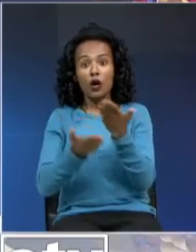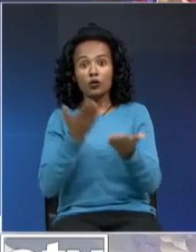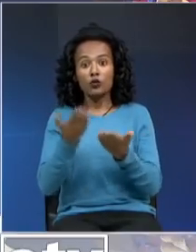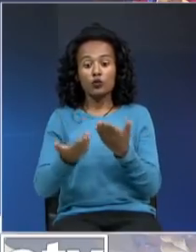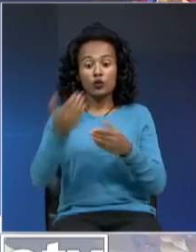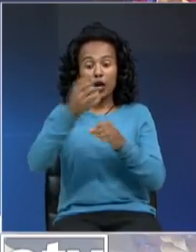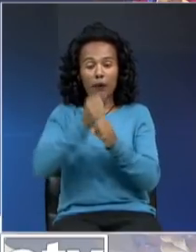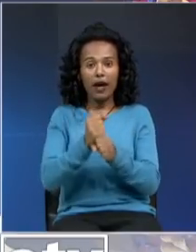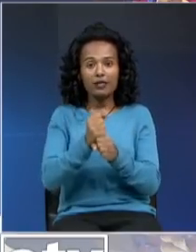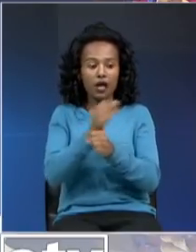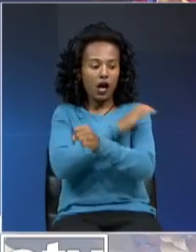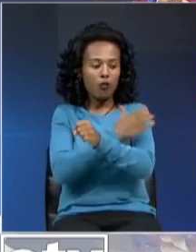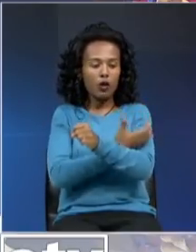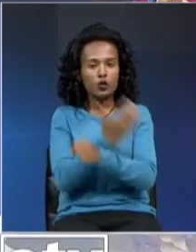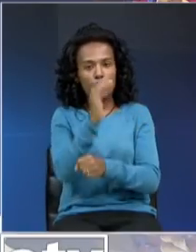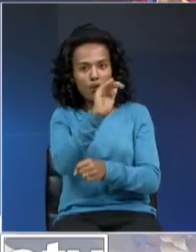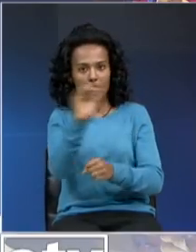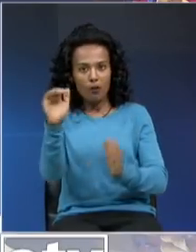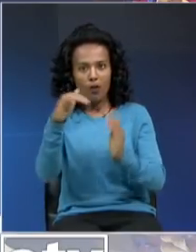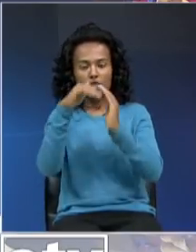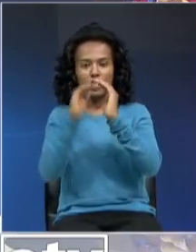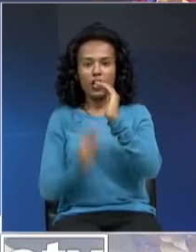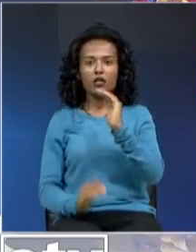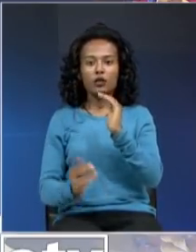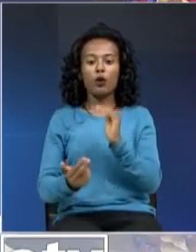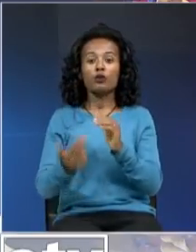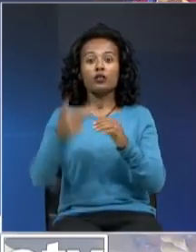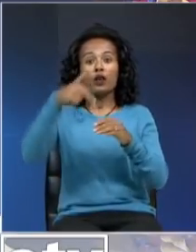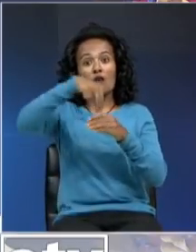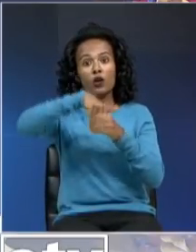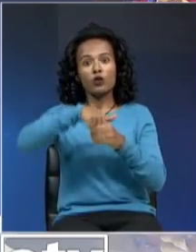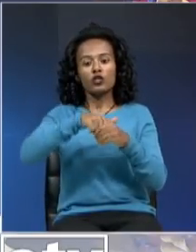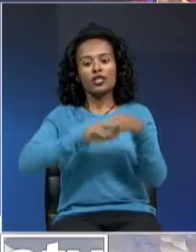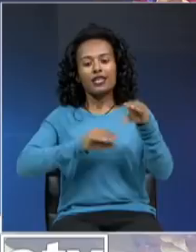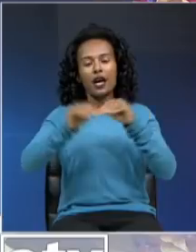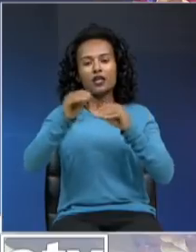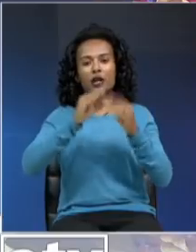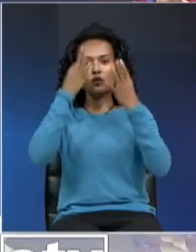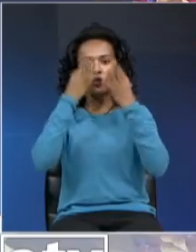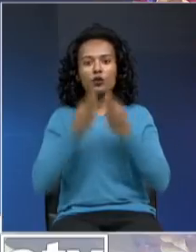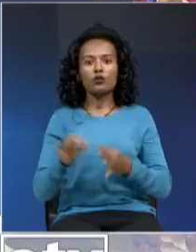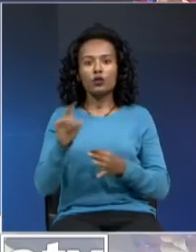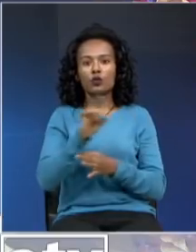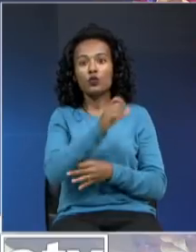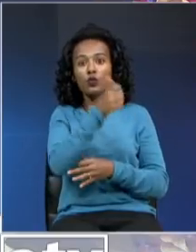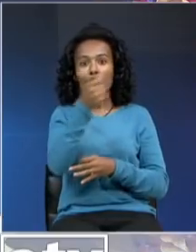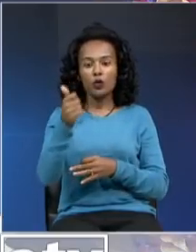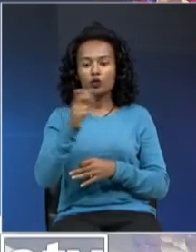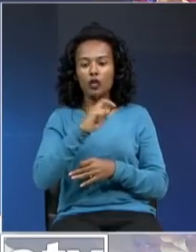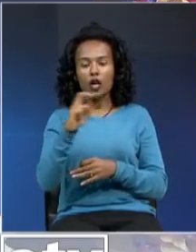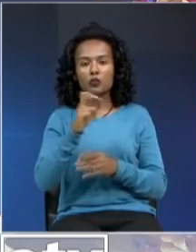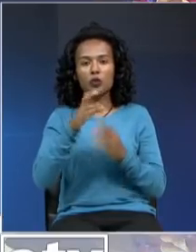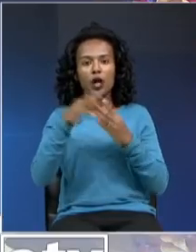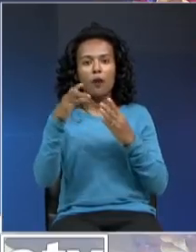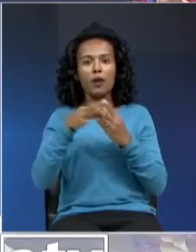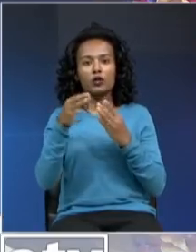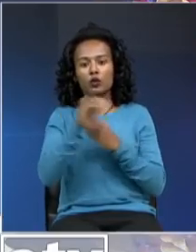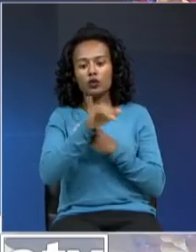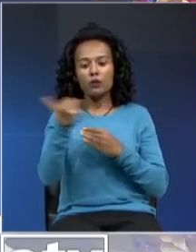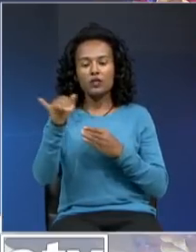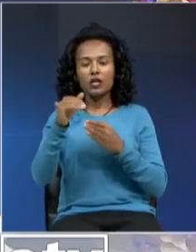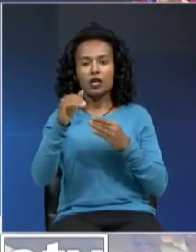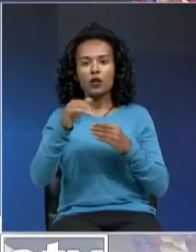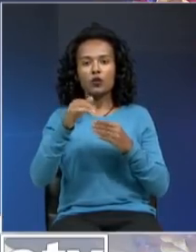ከመጫን አቅማቸው በግማሽ ቀንሰው ተሳፋሪዎችን እንዲያጓጉዙ የተወሰነ ሲሆን ሌሎች ትራንስፖርት አማራጮችም